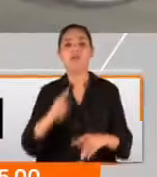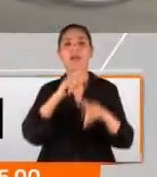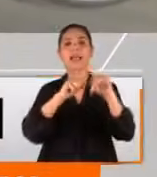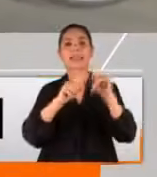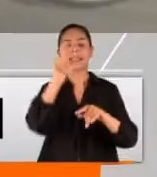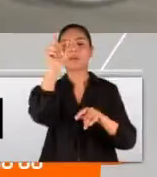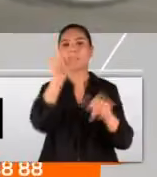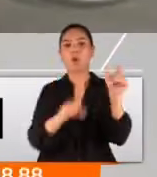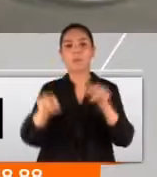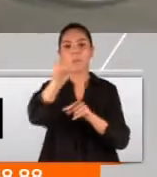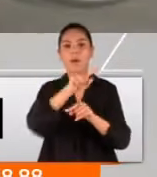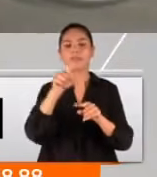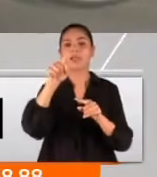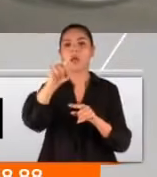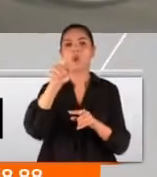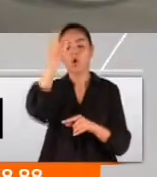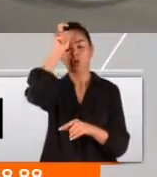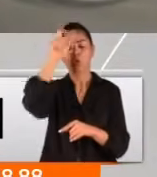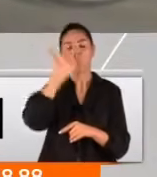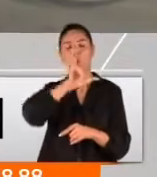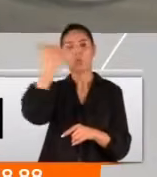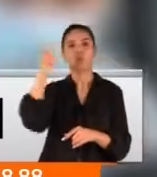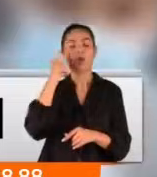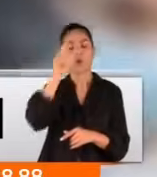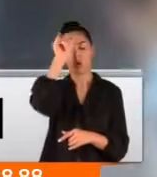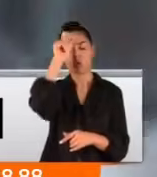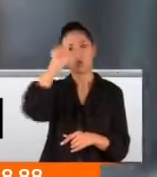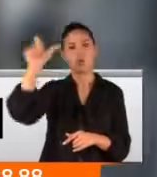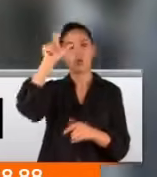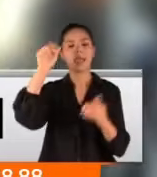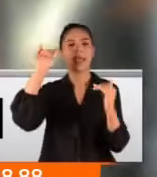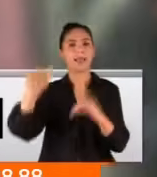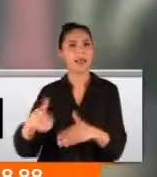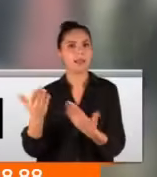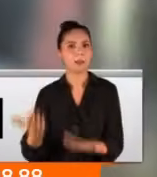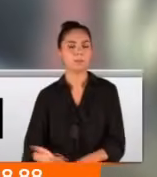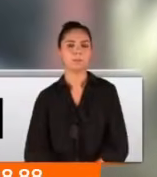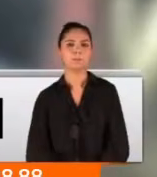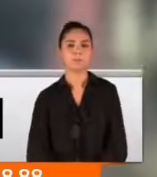Yolları'nın TK-707 sefer sayılı uçağıyla Türkiye'ye nakledildi.